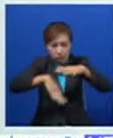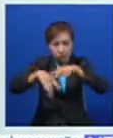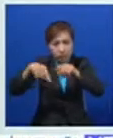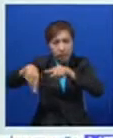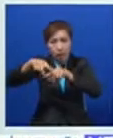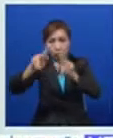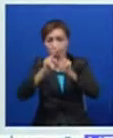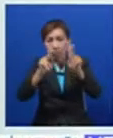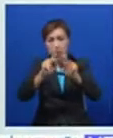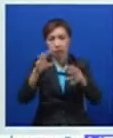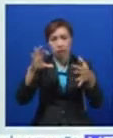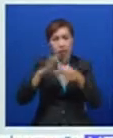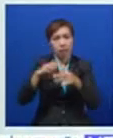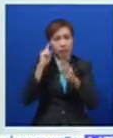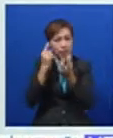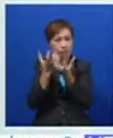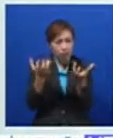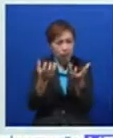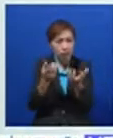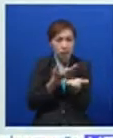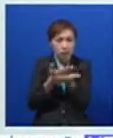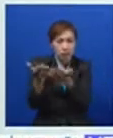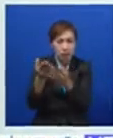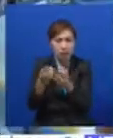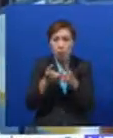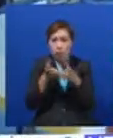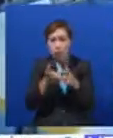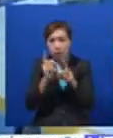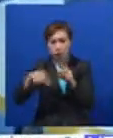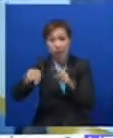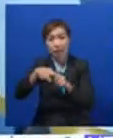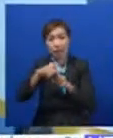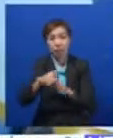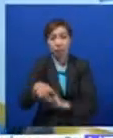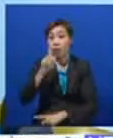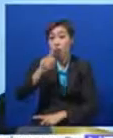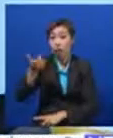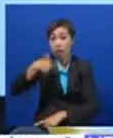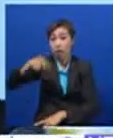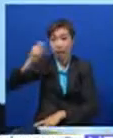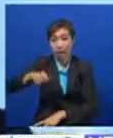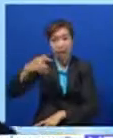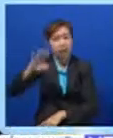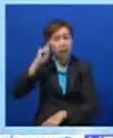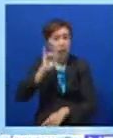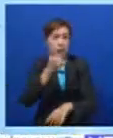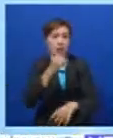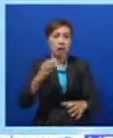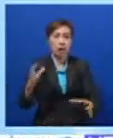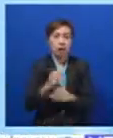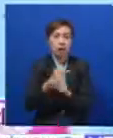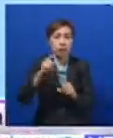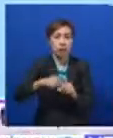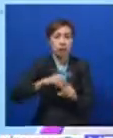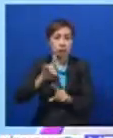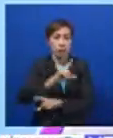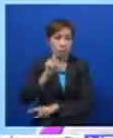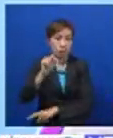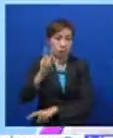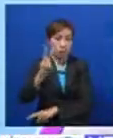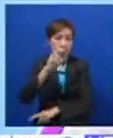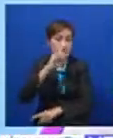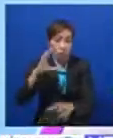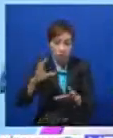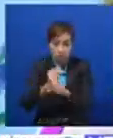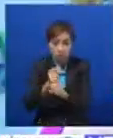การว่าด้วยการพัสดุด้วยวิธีทางอิเล็กทรอนิกส์ซึ่งคาดว่าจะได้ผลสรุปในวันที่26สิงหาคมหากผลออก